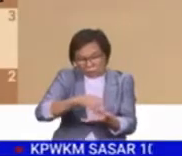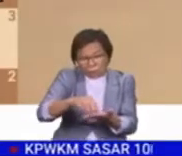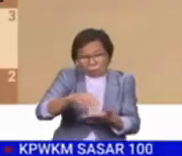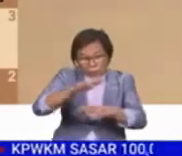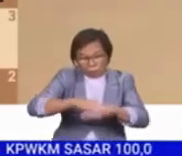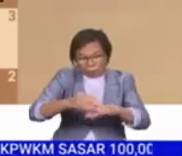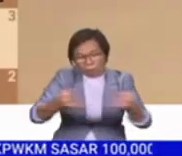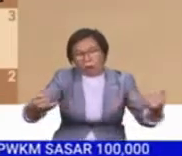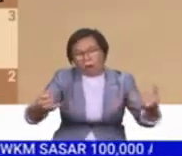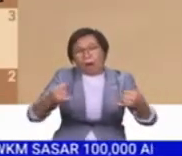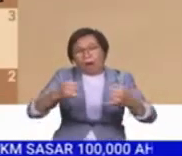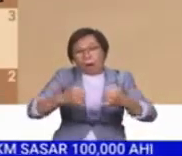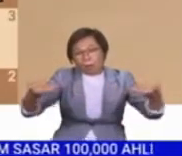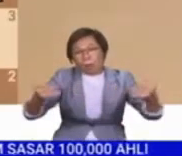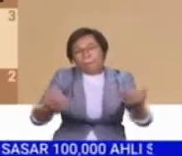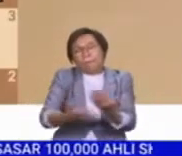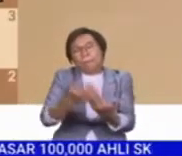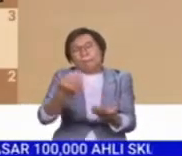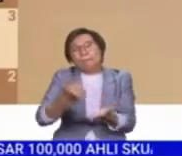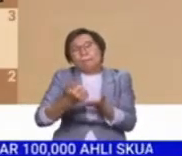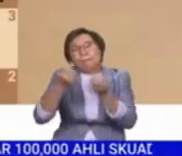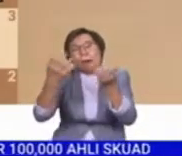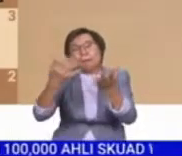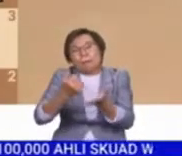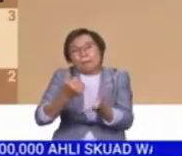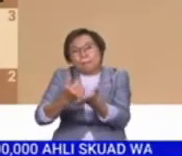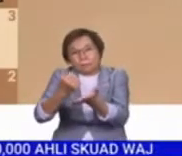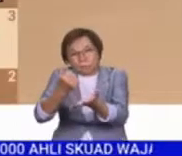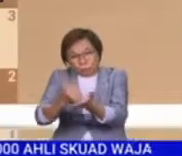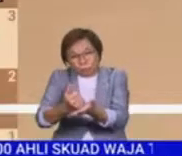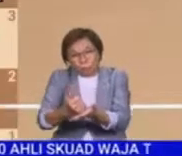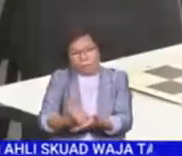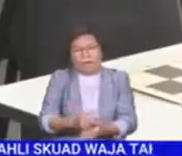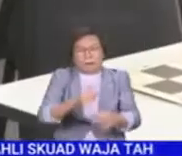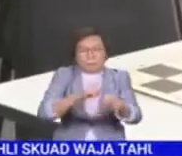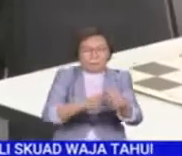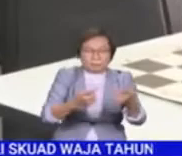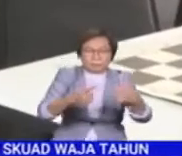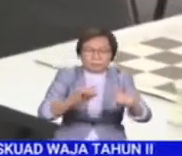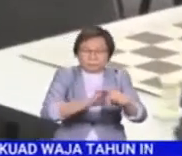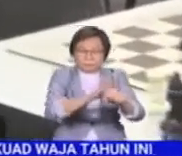talian banyak membantu mengembangkan potensi sukan ini. Ketika pandemik